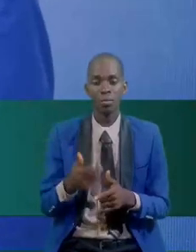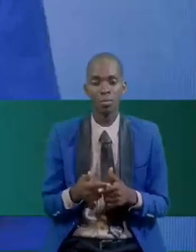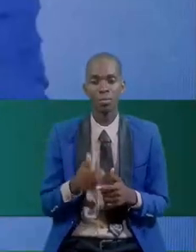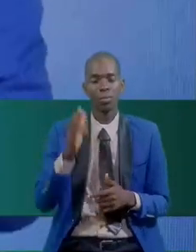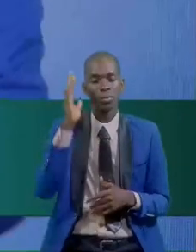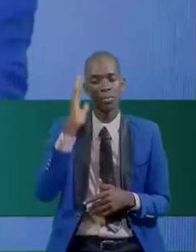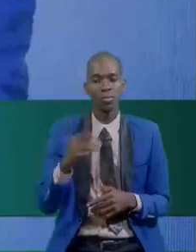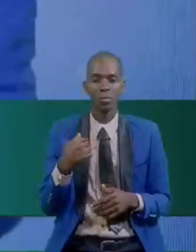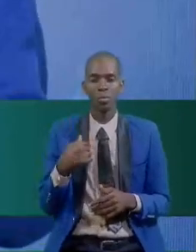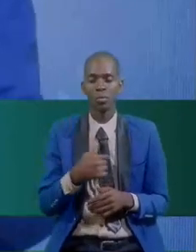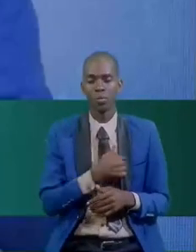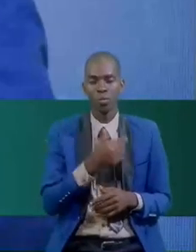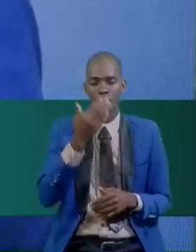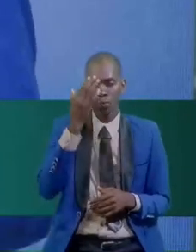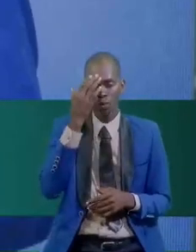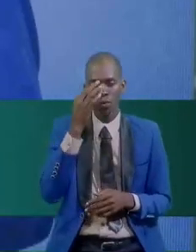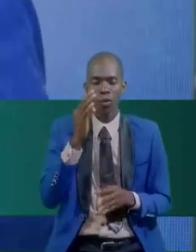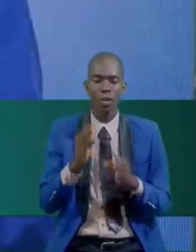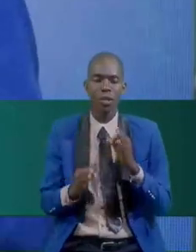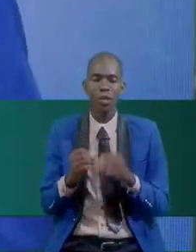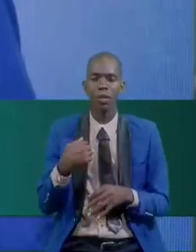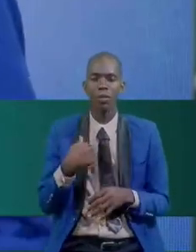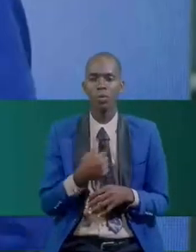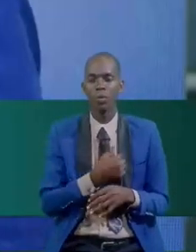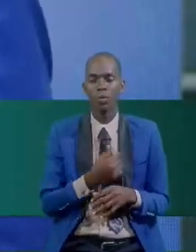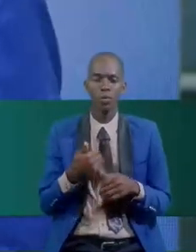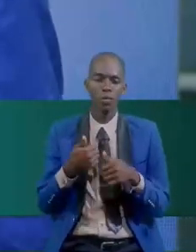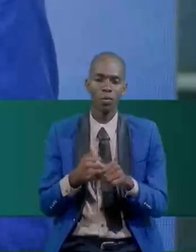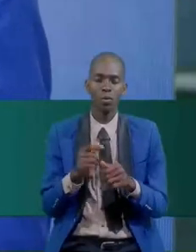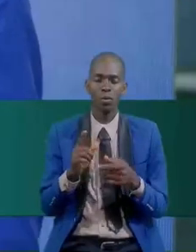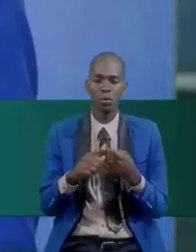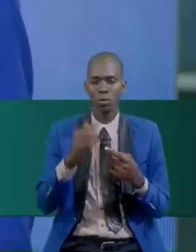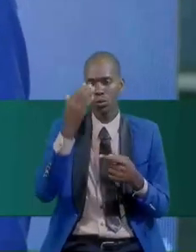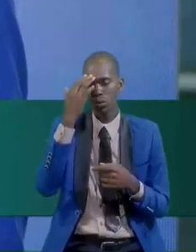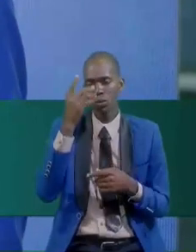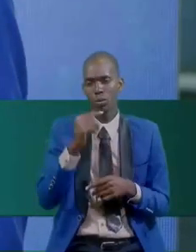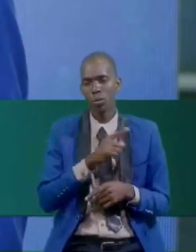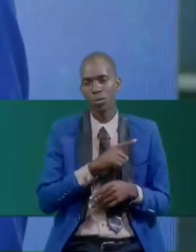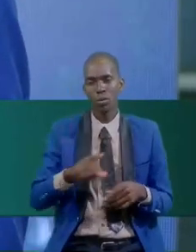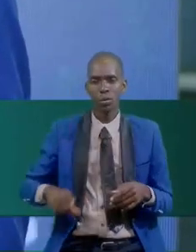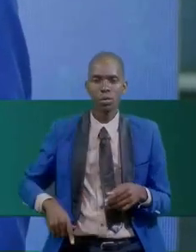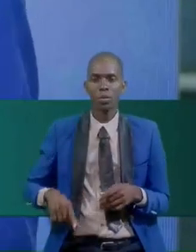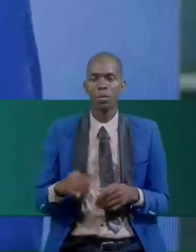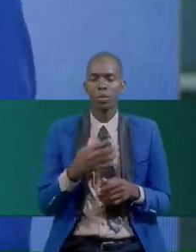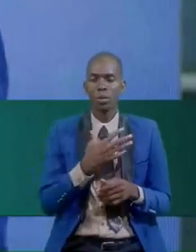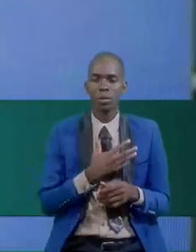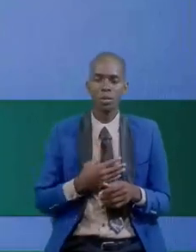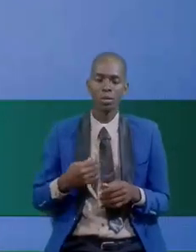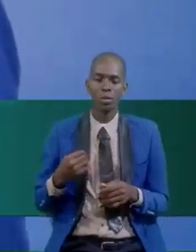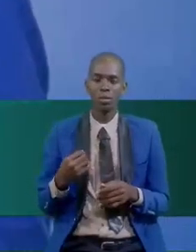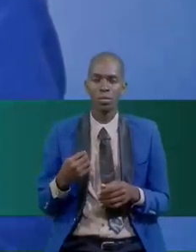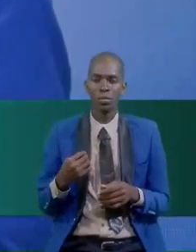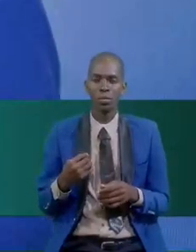Connaissons, cherchons à connaître l'Éternel. Sa venue est aussi certaine